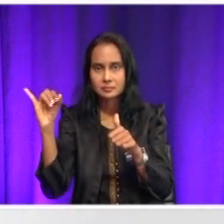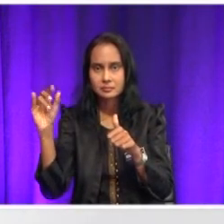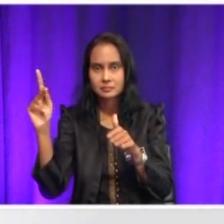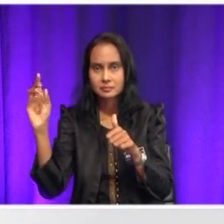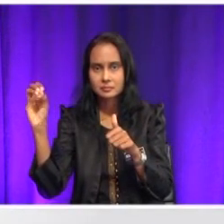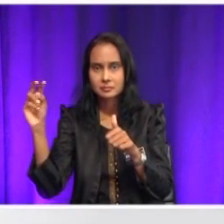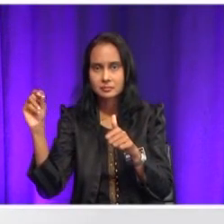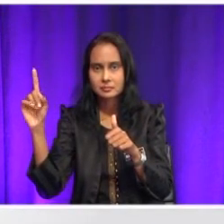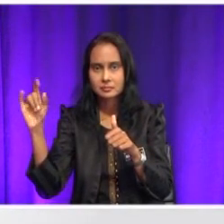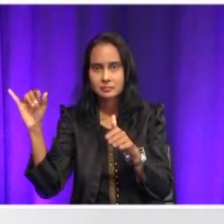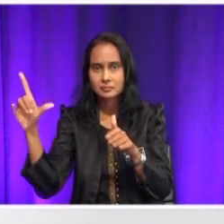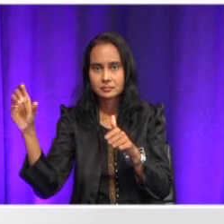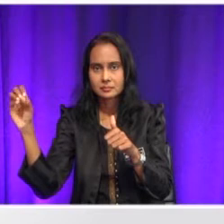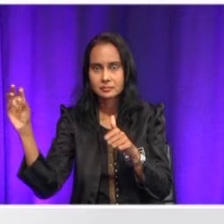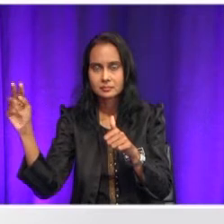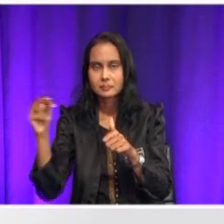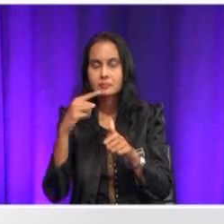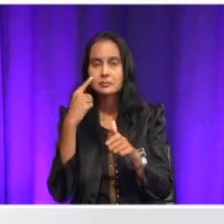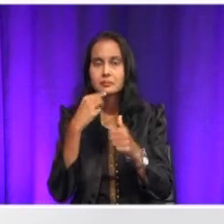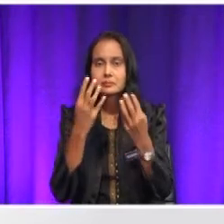anak jawab sedangkan